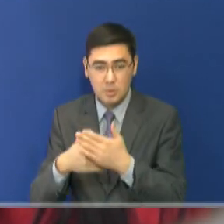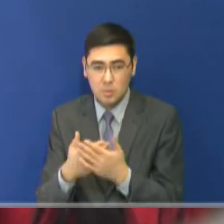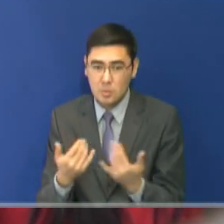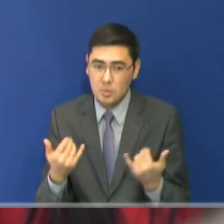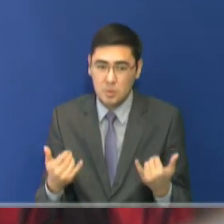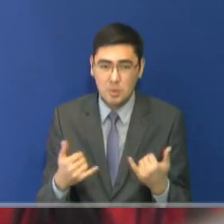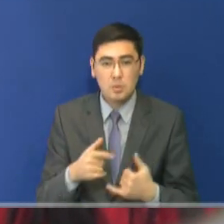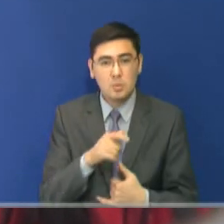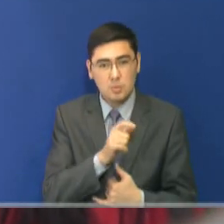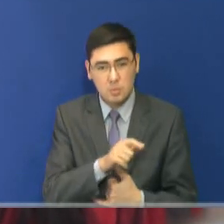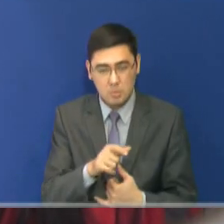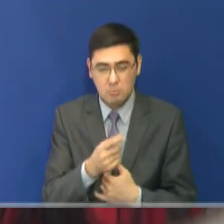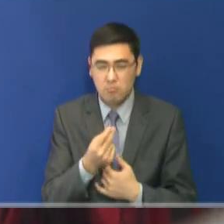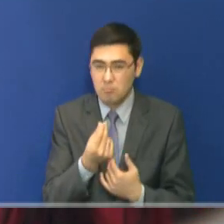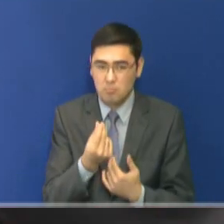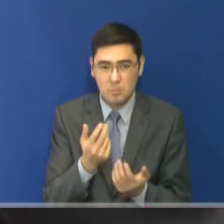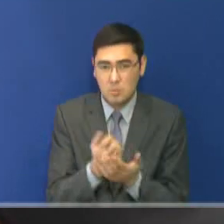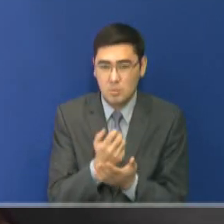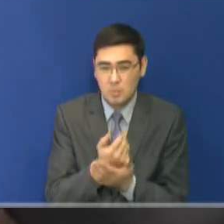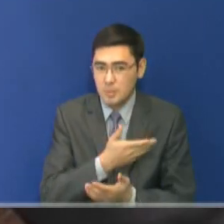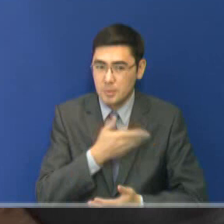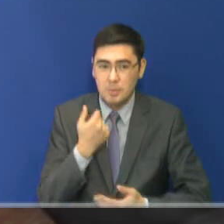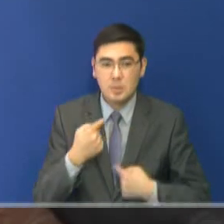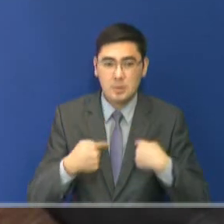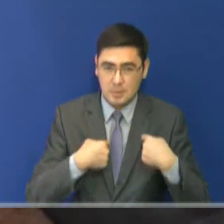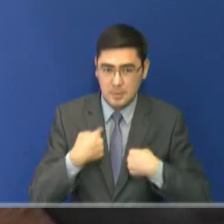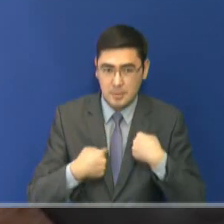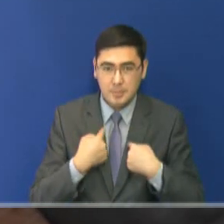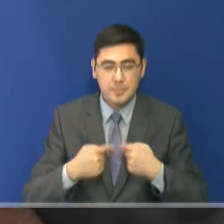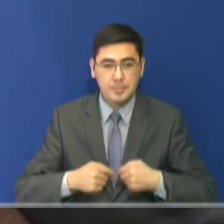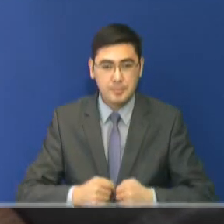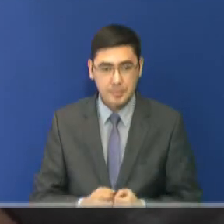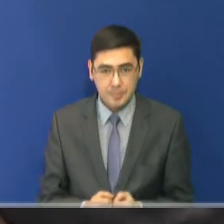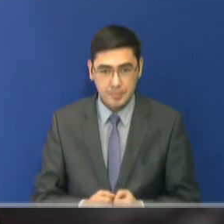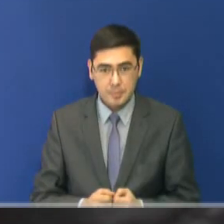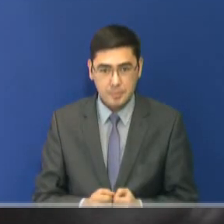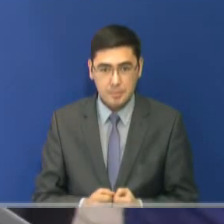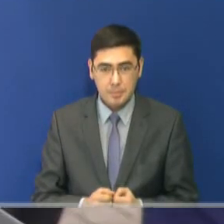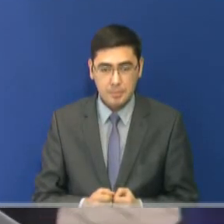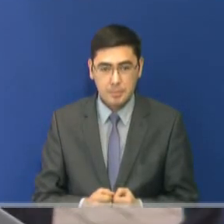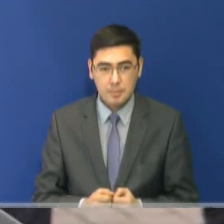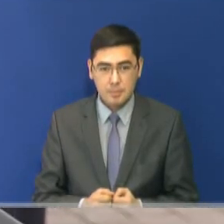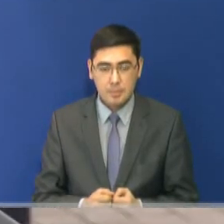за коммунальные услуги, говорят они. Чтобы их долги не выросли, некоторые из них были вынуждены оформить кредит.